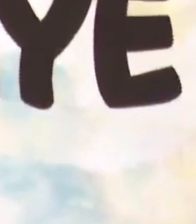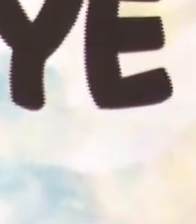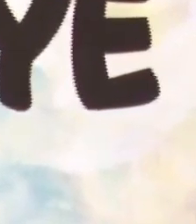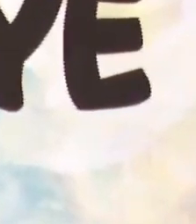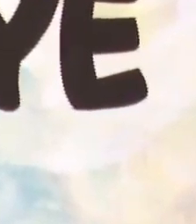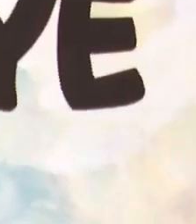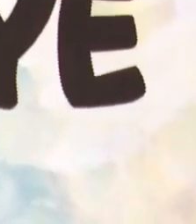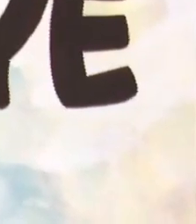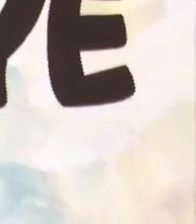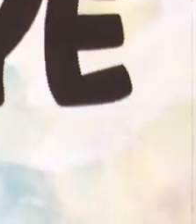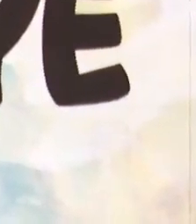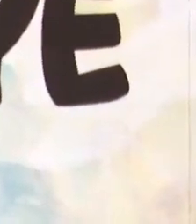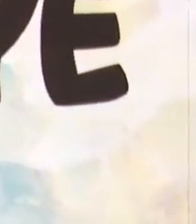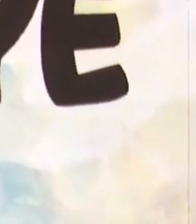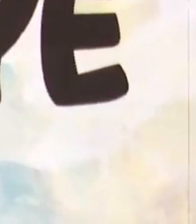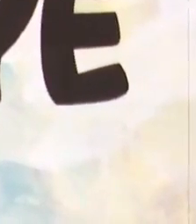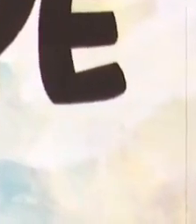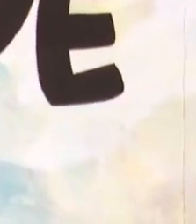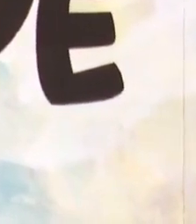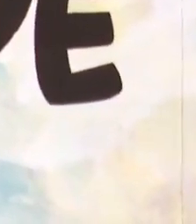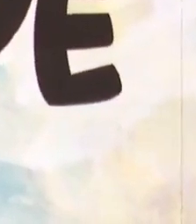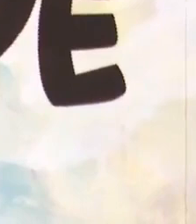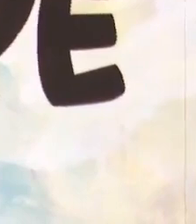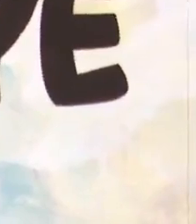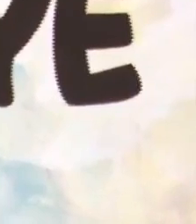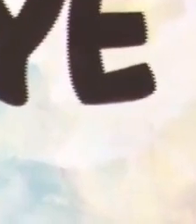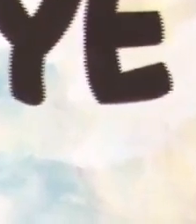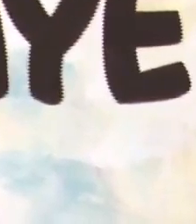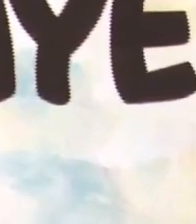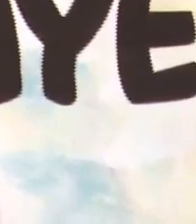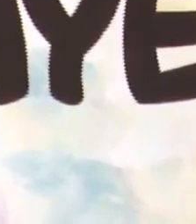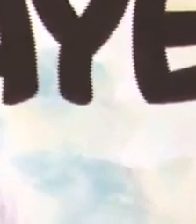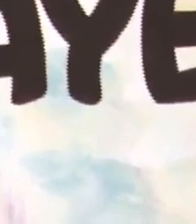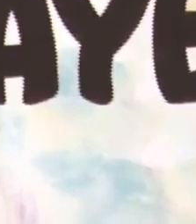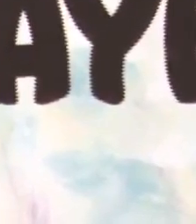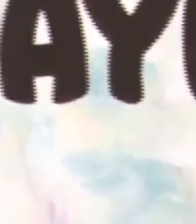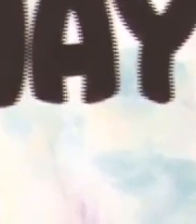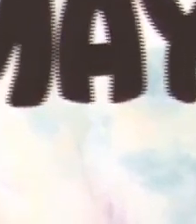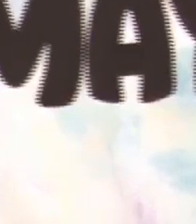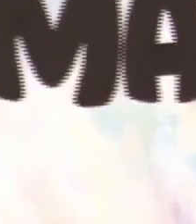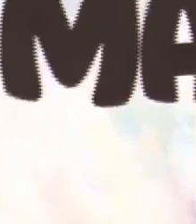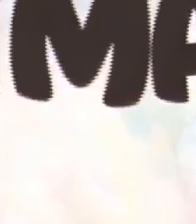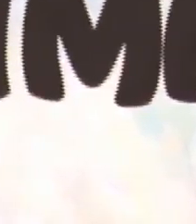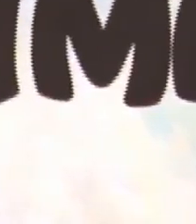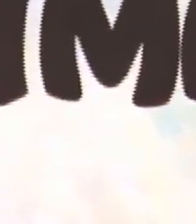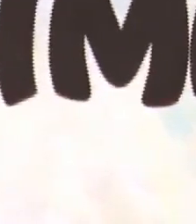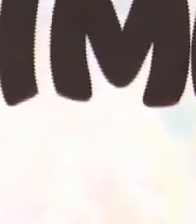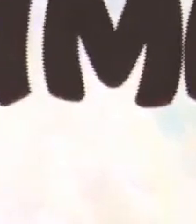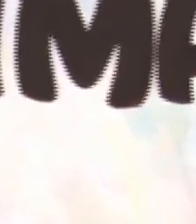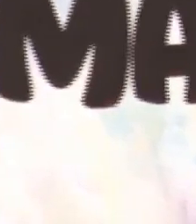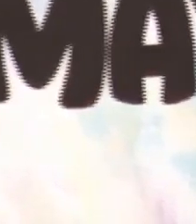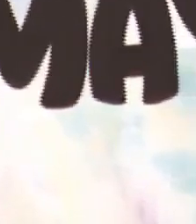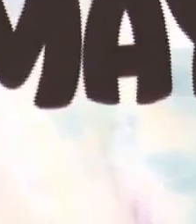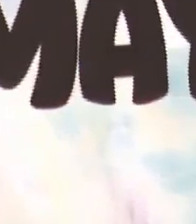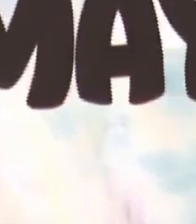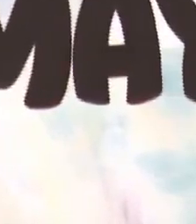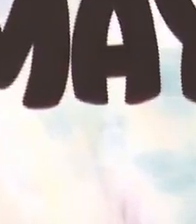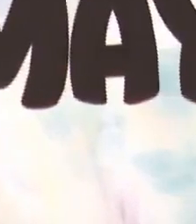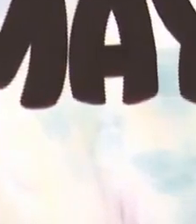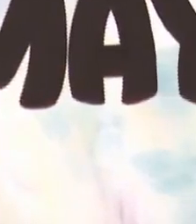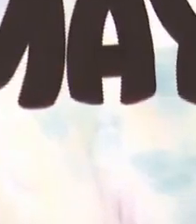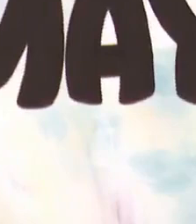anaposhambulia. Katika maisha ya kila siku kuna wakati adui anashambulia.